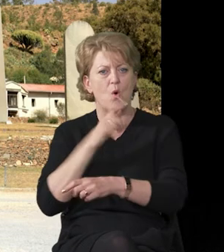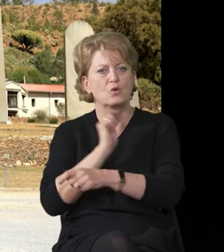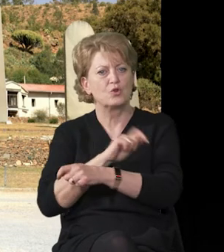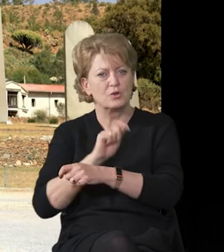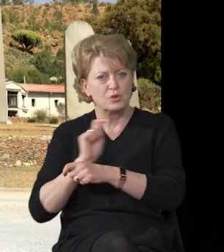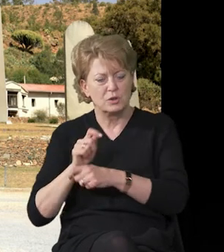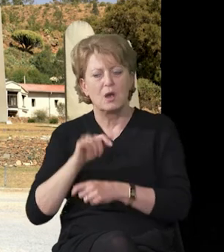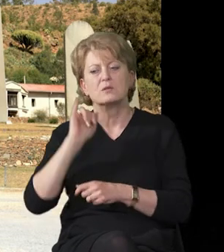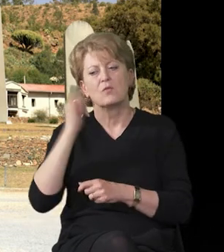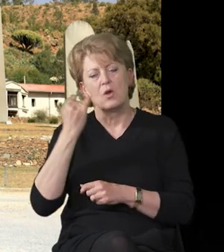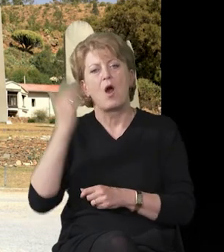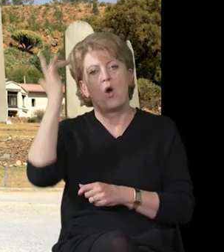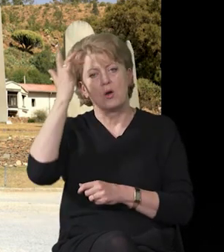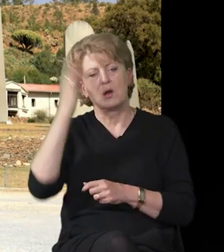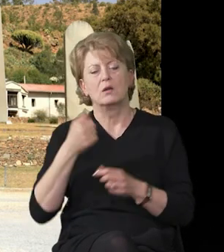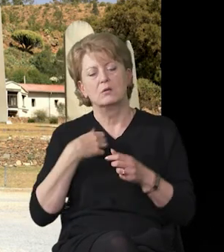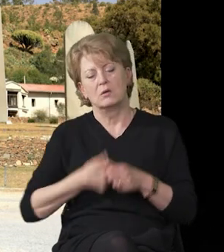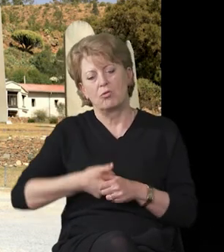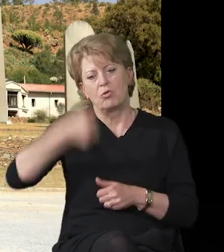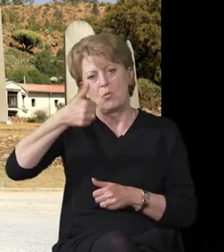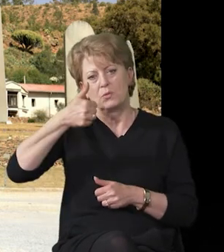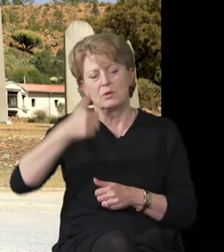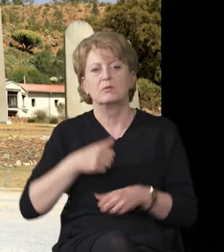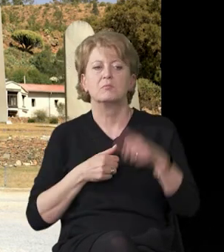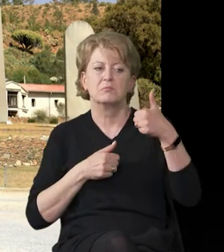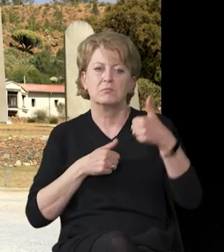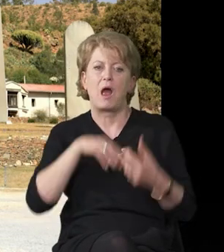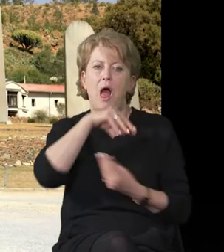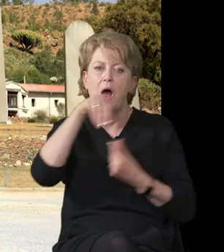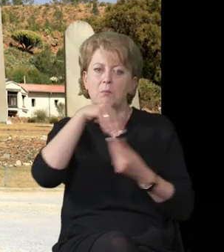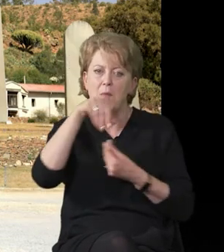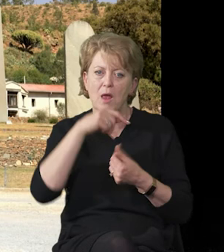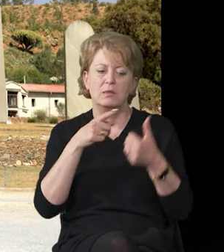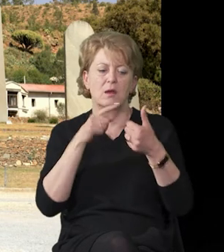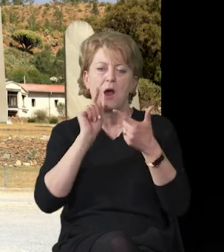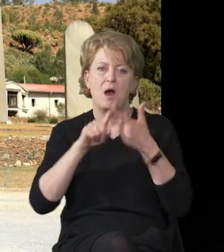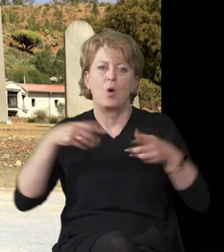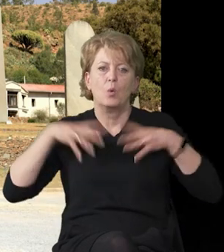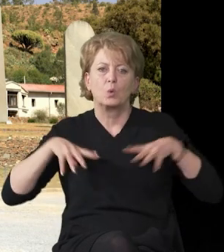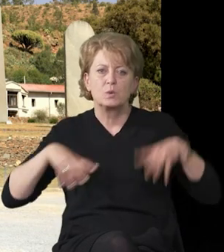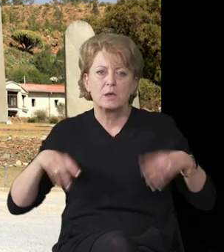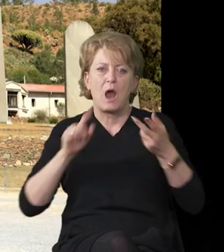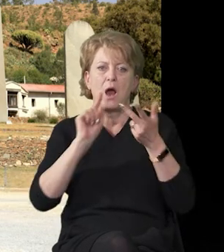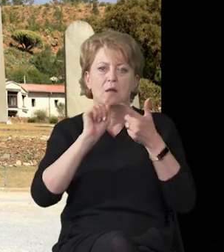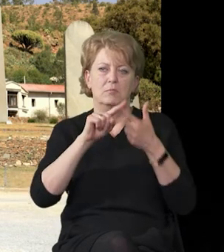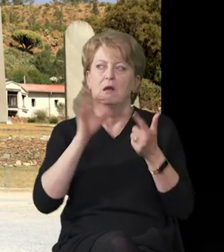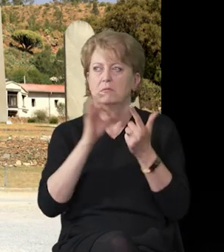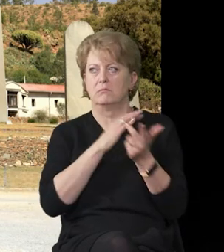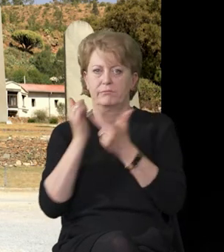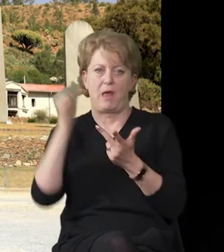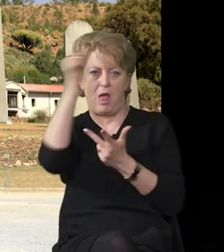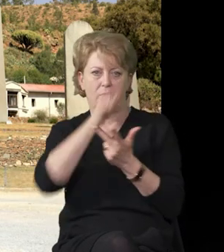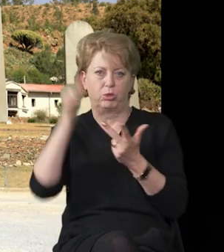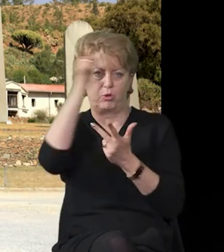na świecie po Armenii i Gruzji. I tak naprawdę część tego starego miasta, starego